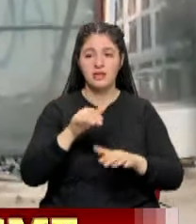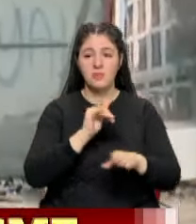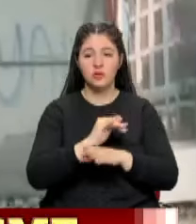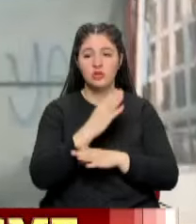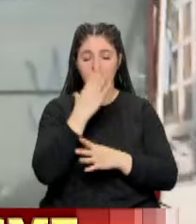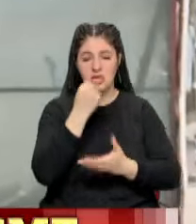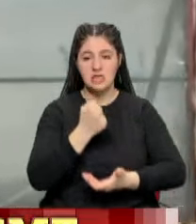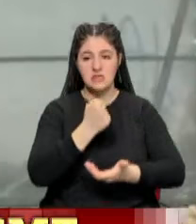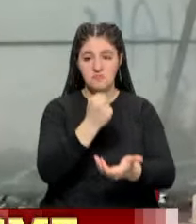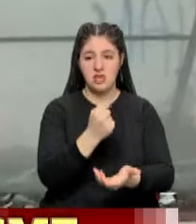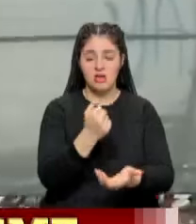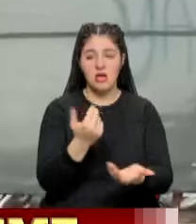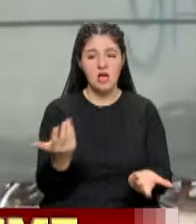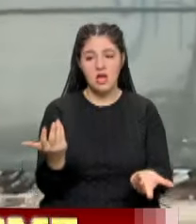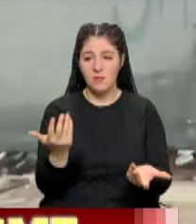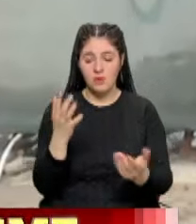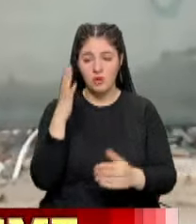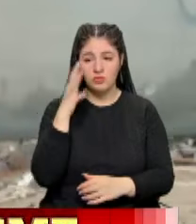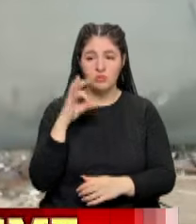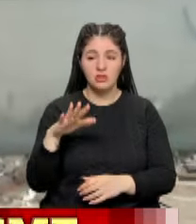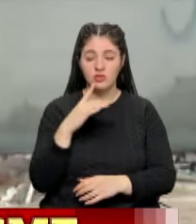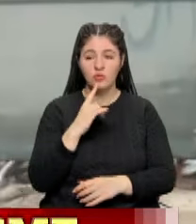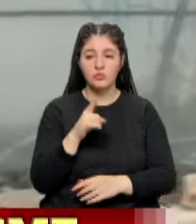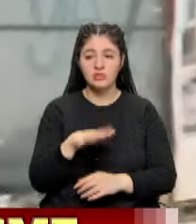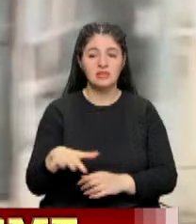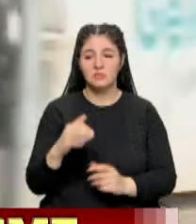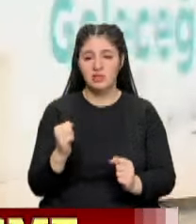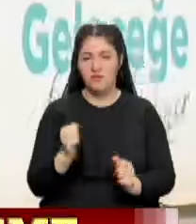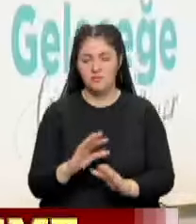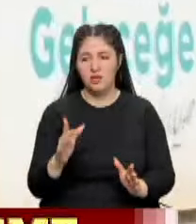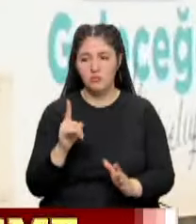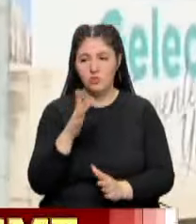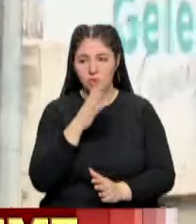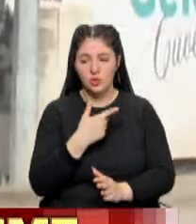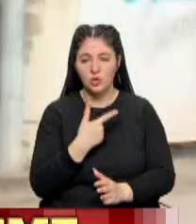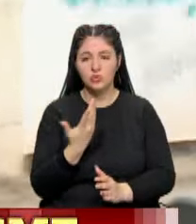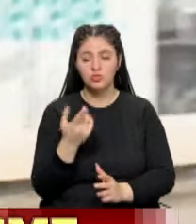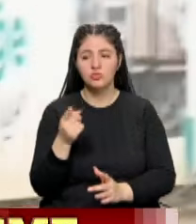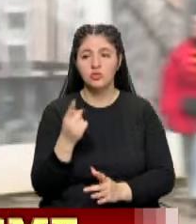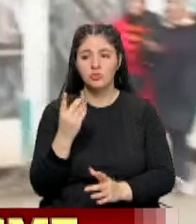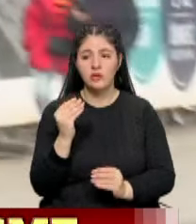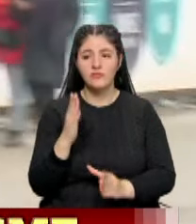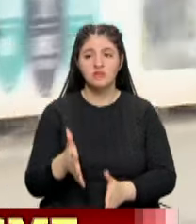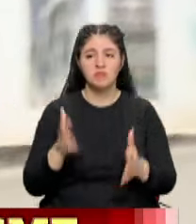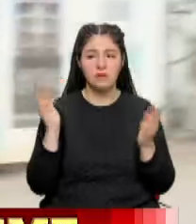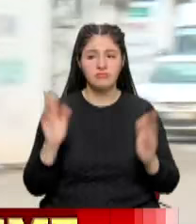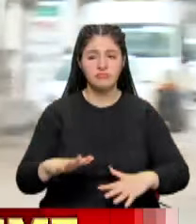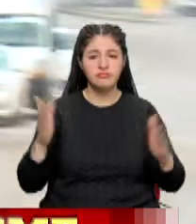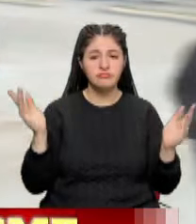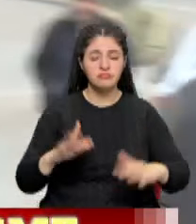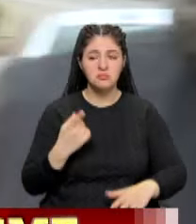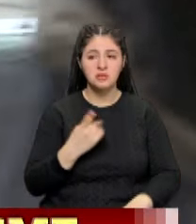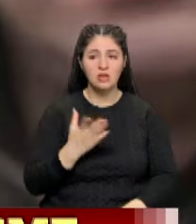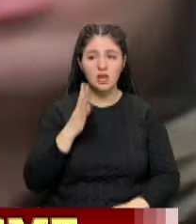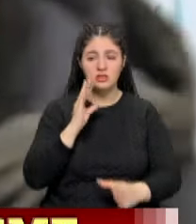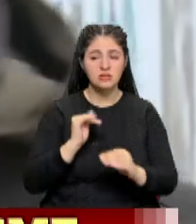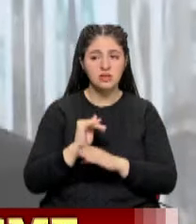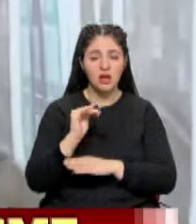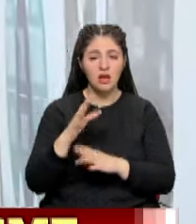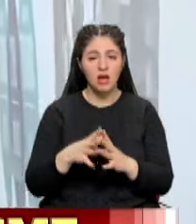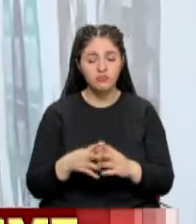verilen hibelerle yapılacak. Ama uzmanlar da diyor ki bu zemin sağlam değil, bunu biliyoruz çünkü burada bir sürü bina yıkıldı, burada binlerce insan